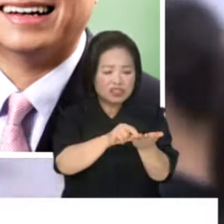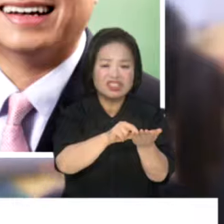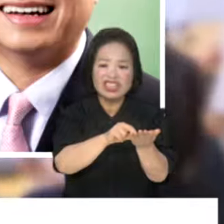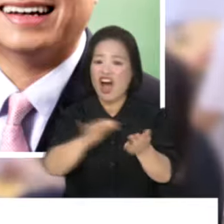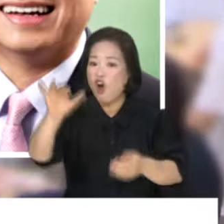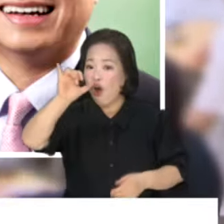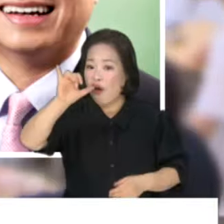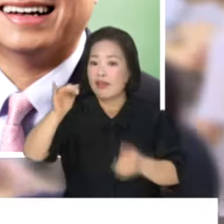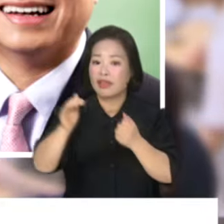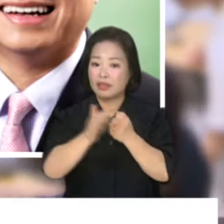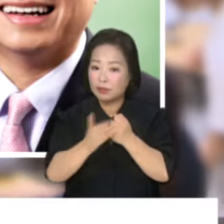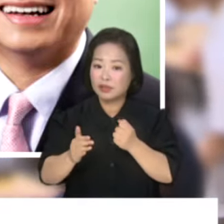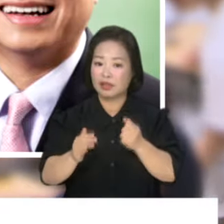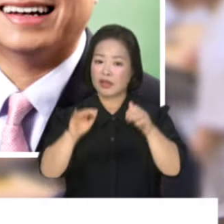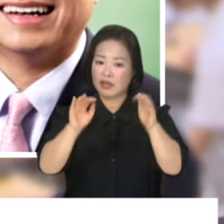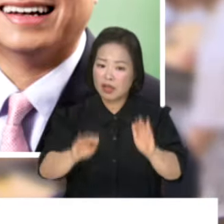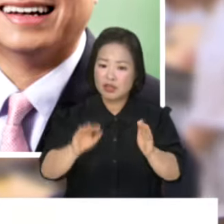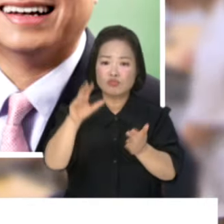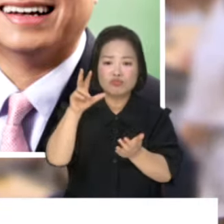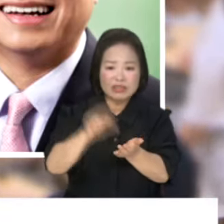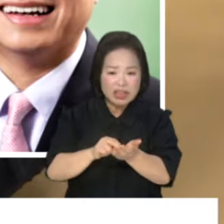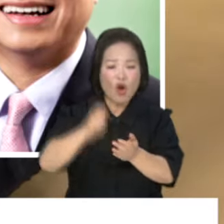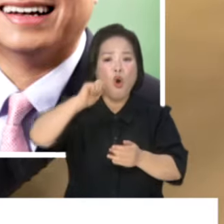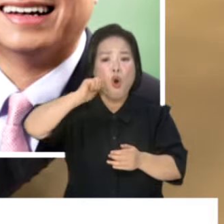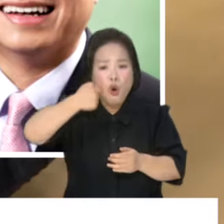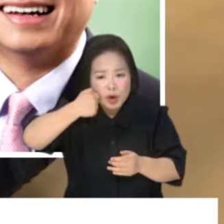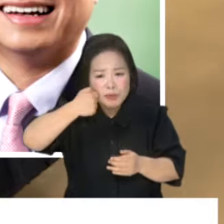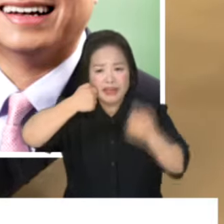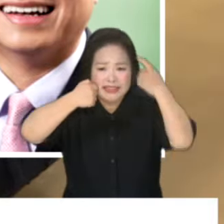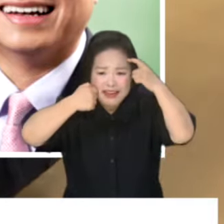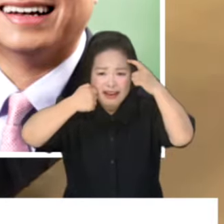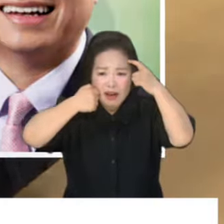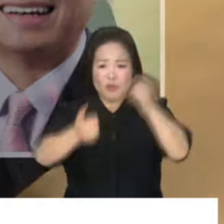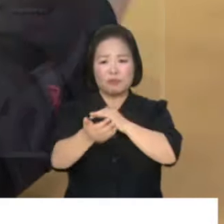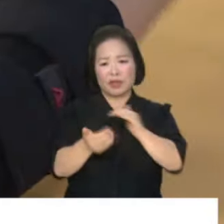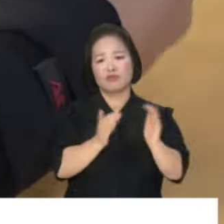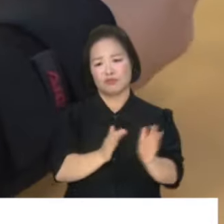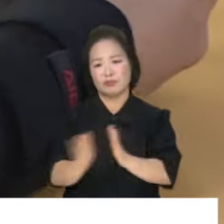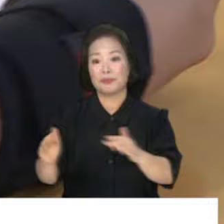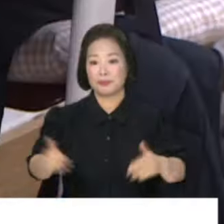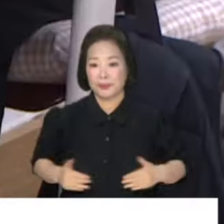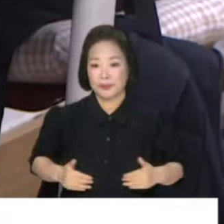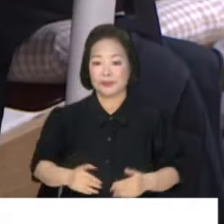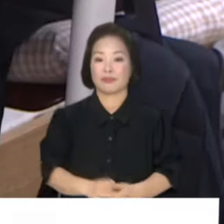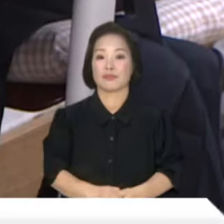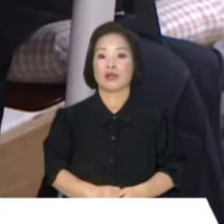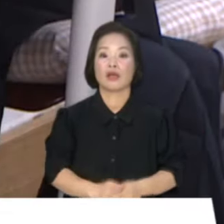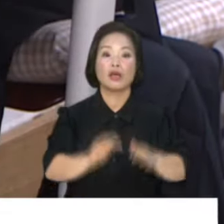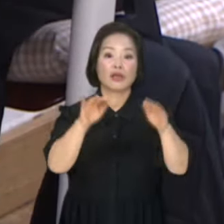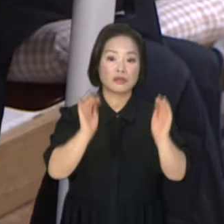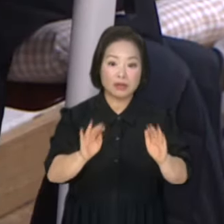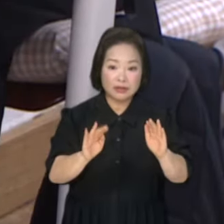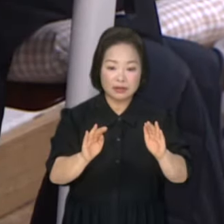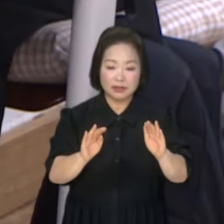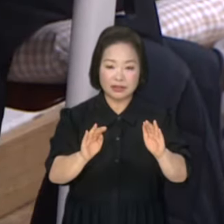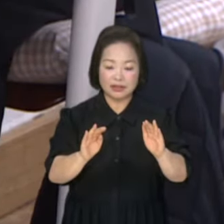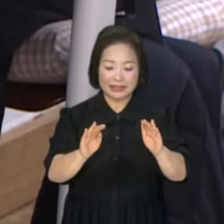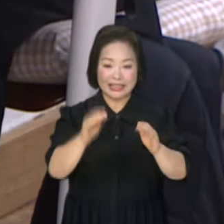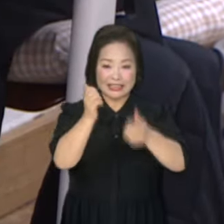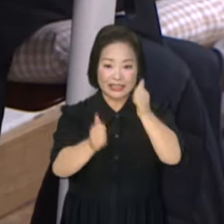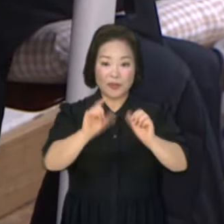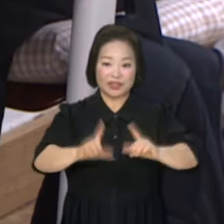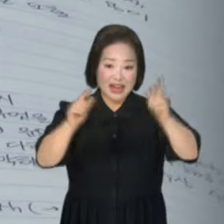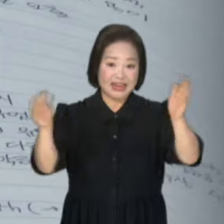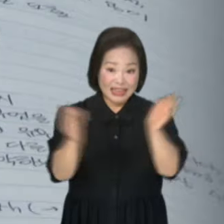그래서 좀 어렵게 나온다고 생각을 하고 준비를 하는게네 훨씬 더 좋지 않을까 싶 지금부터 수능 당일까지